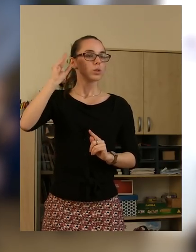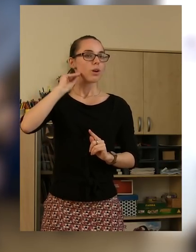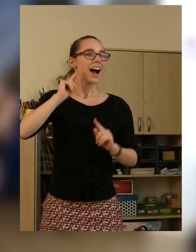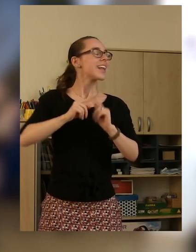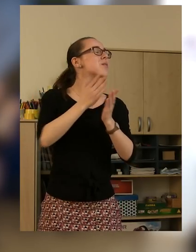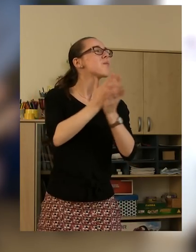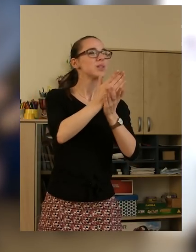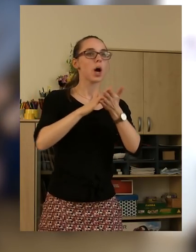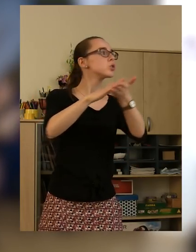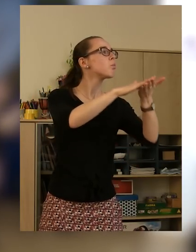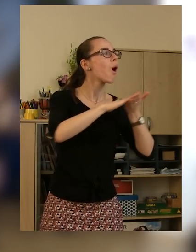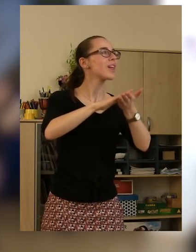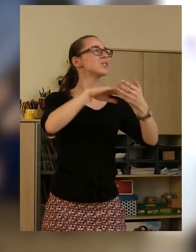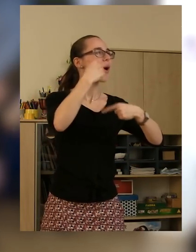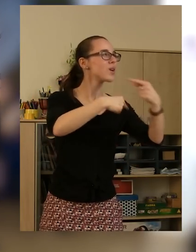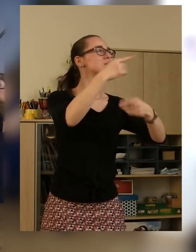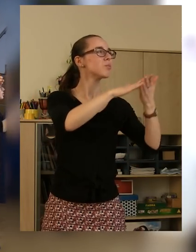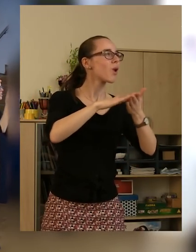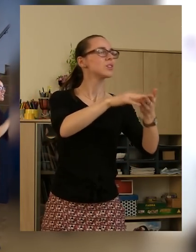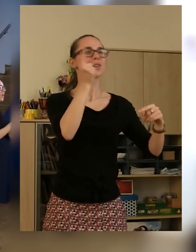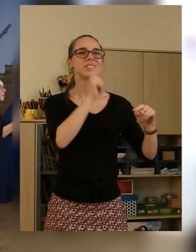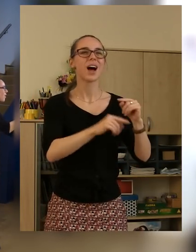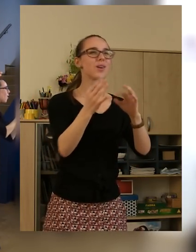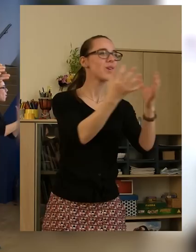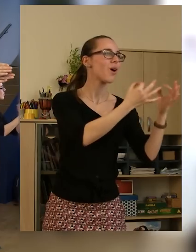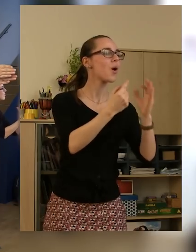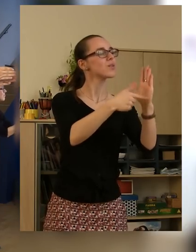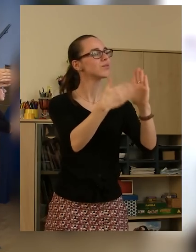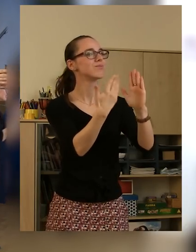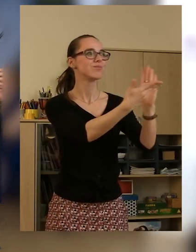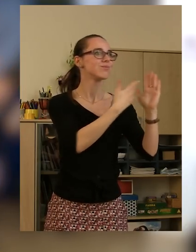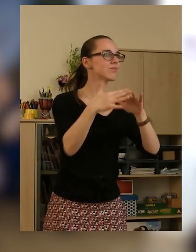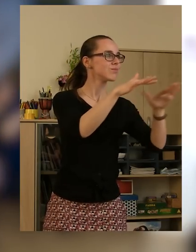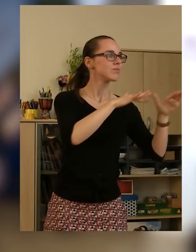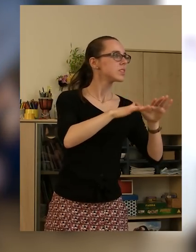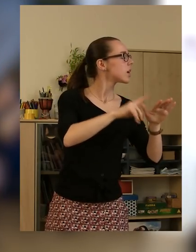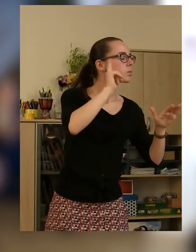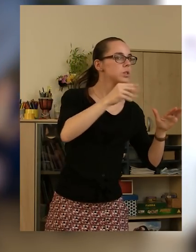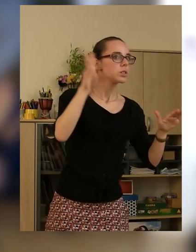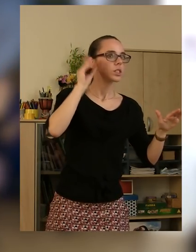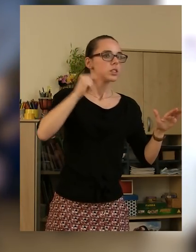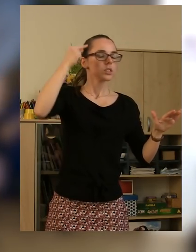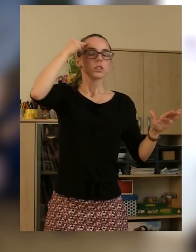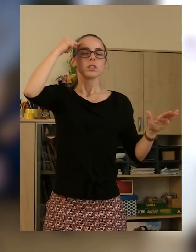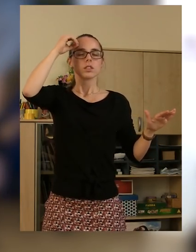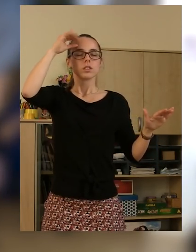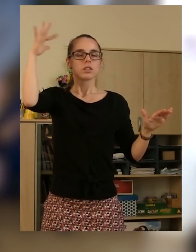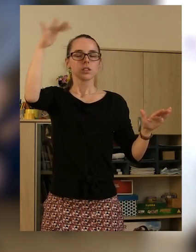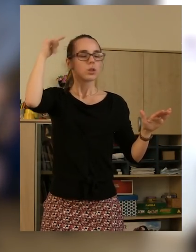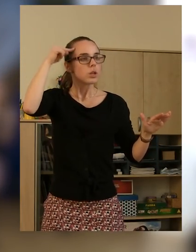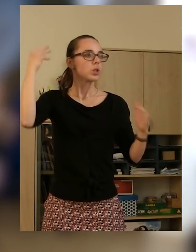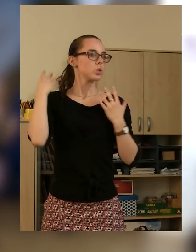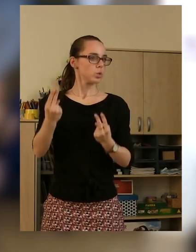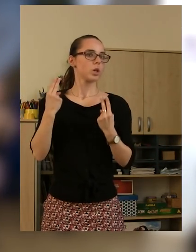můžeme uvěřit jednostrannosti, do které nás jako tlačí ta realita, nebo v uvozovkách, to, čemu se říká